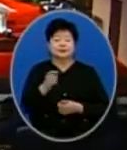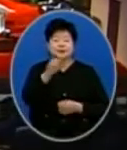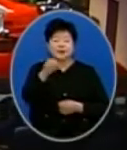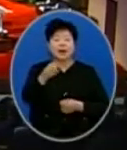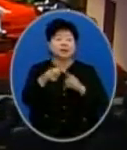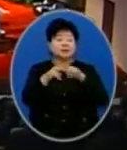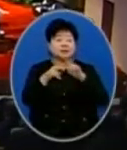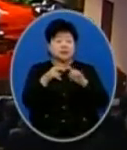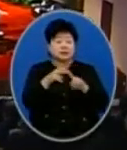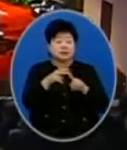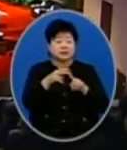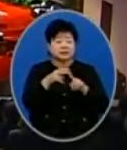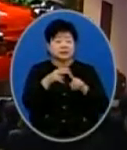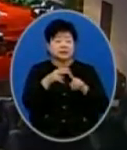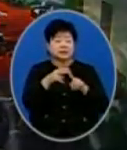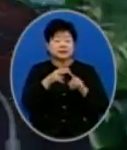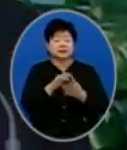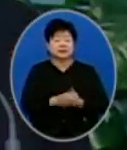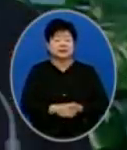어디에서 있든지